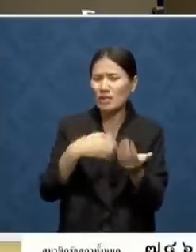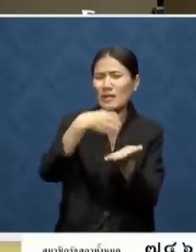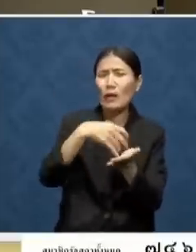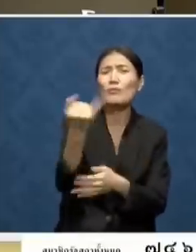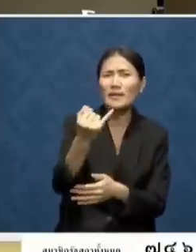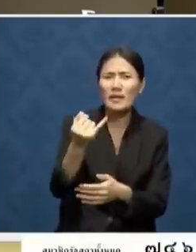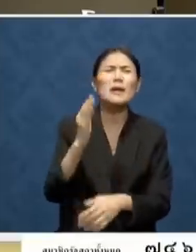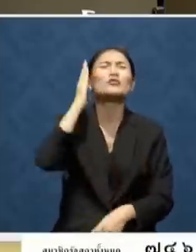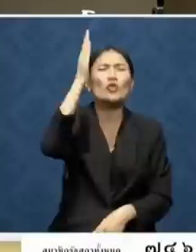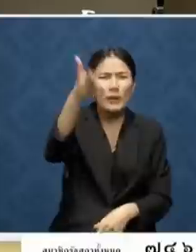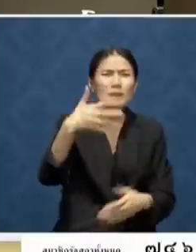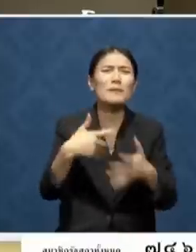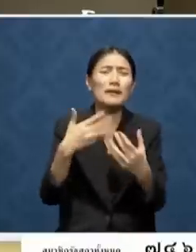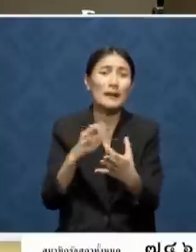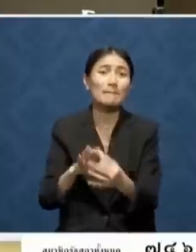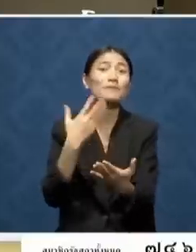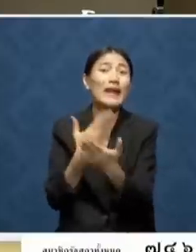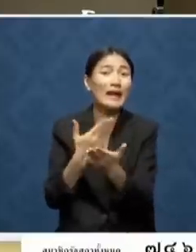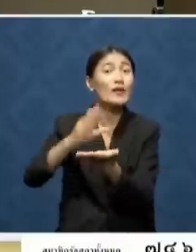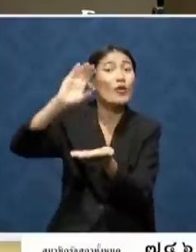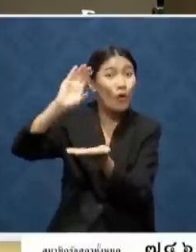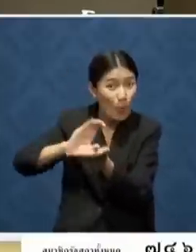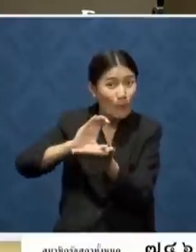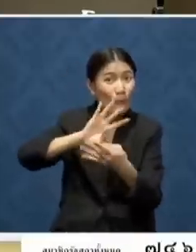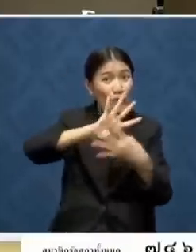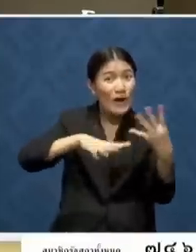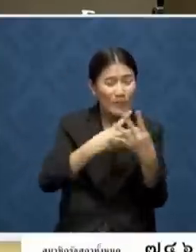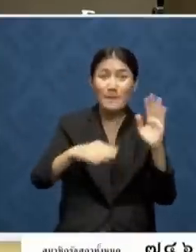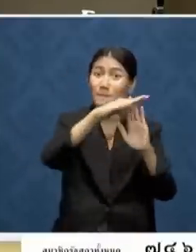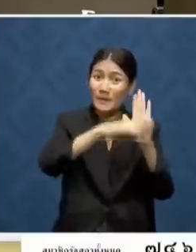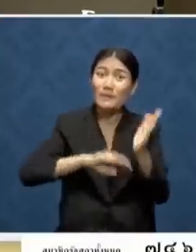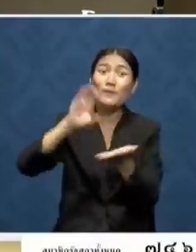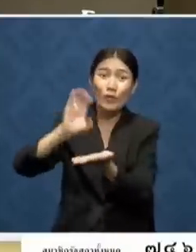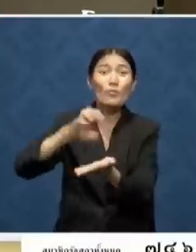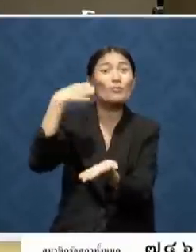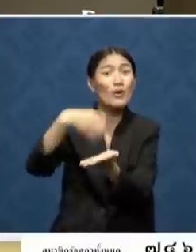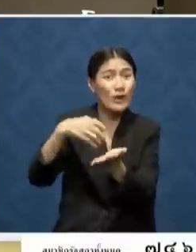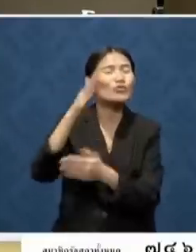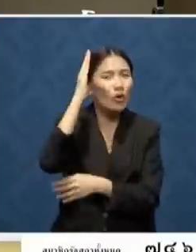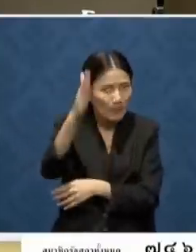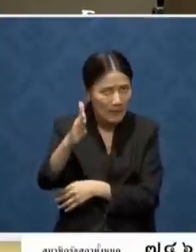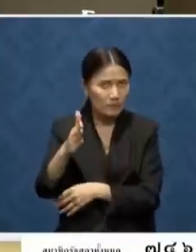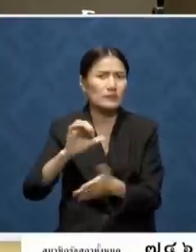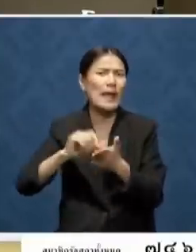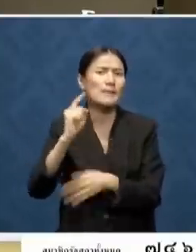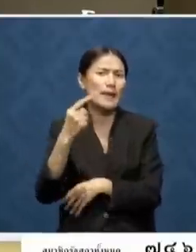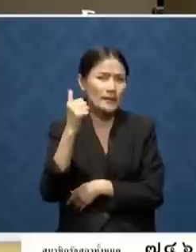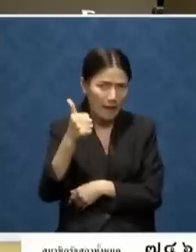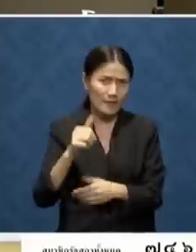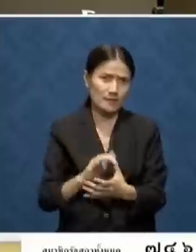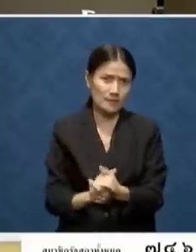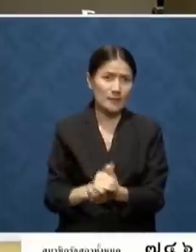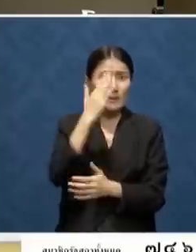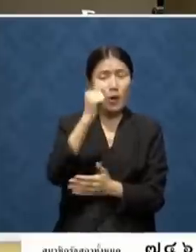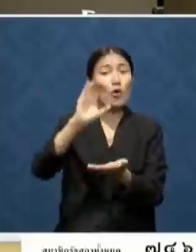เพราะเพราะว่าถ้าแถลงนโยบายเป็นคำสัญญา 4ปีคำแถลงงบประมาณจะเป็นคำสัญญาฉบับ 1